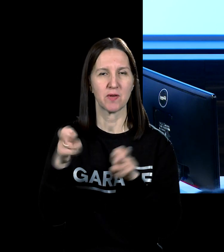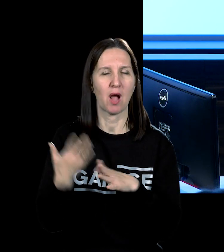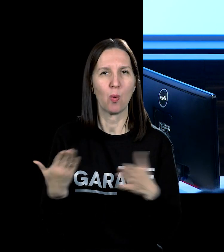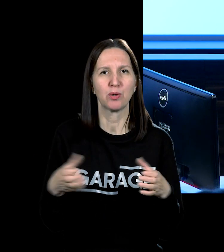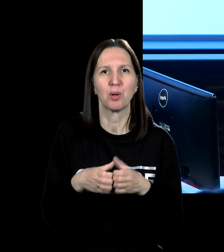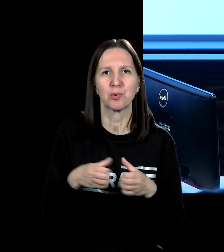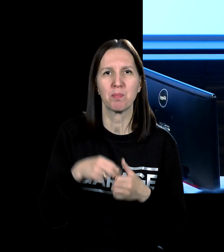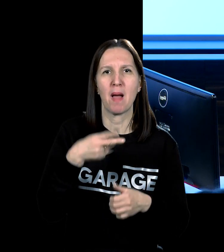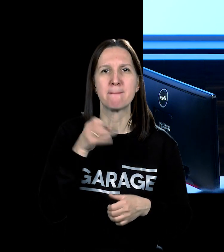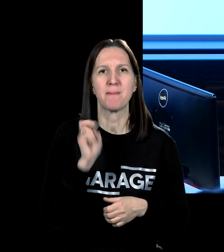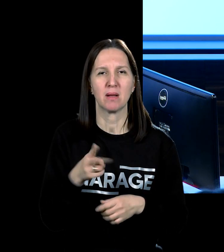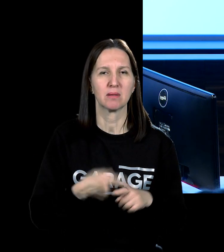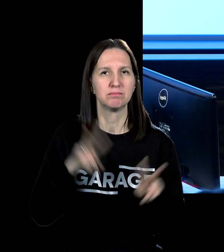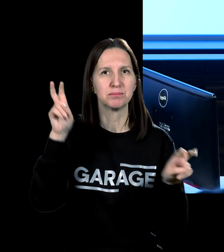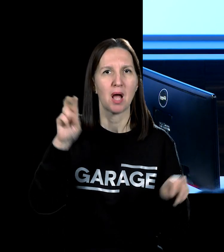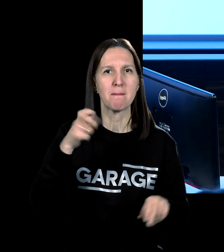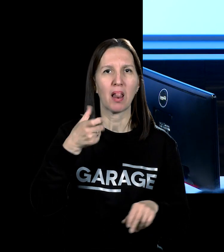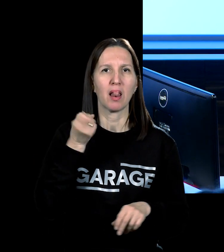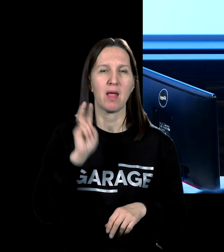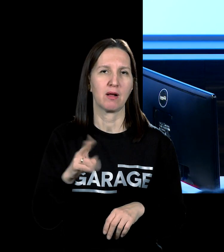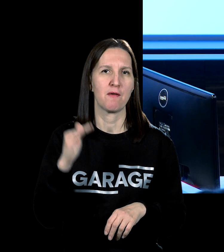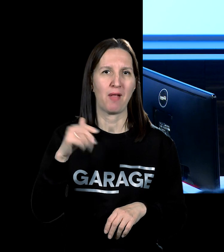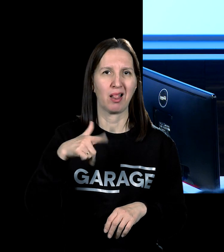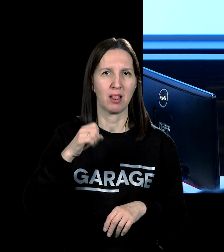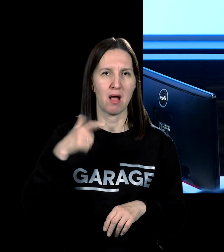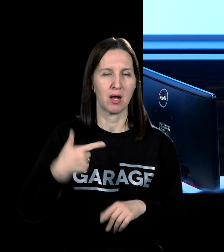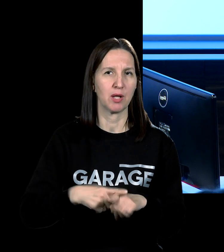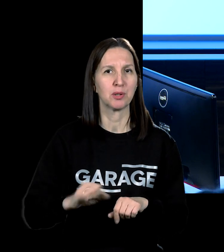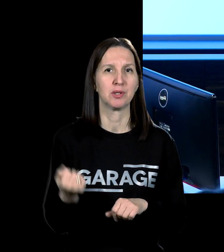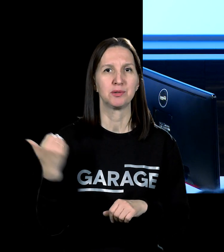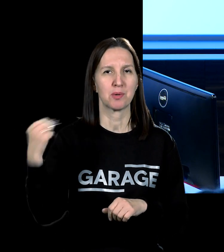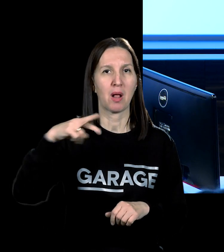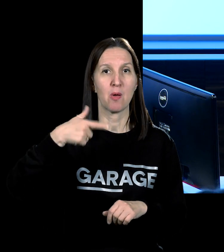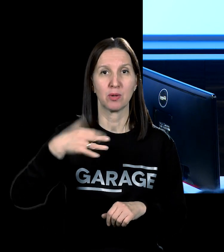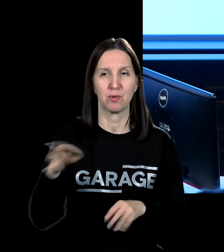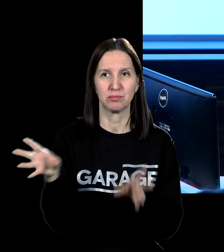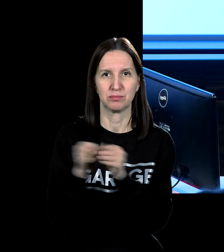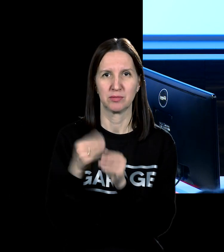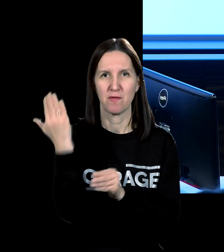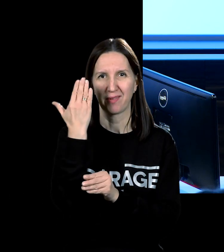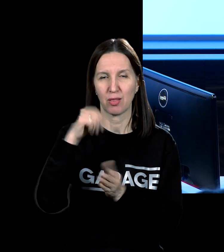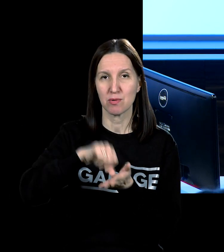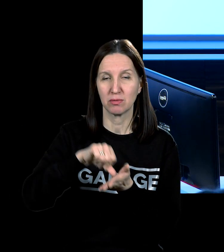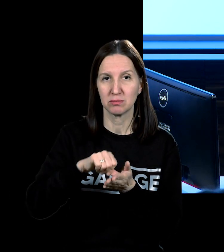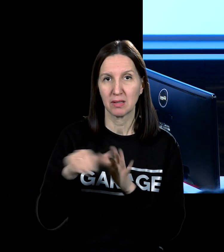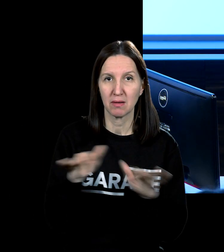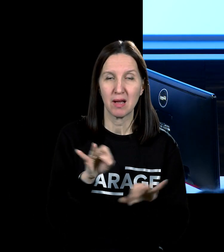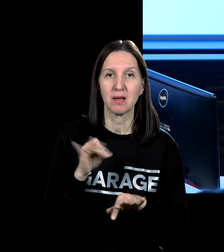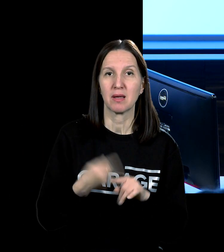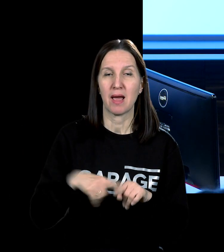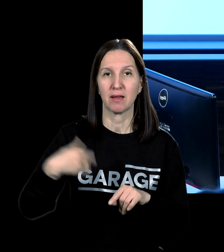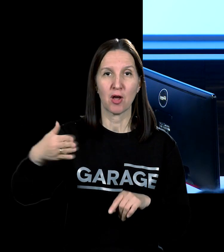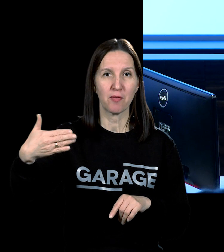панк-рок-группе американской Black Flag, в которой играл Генри Роллинс, большой друг Лонга, который у него снимался в кино. И как бы, это флаг,